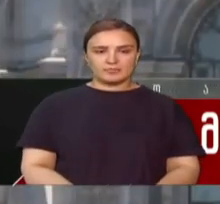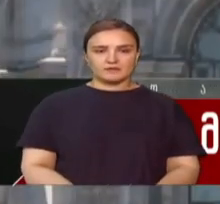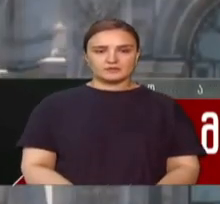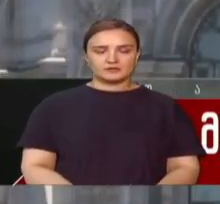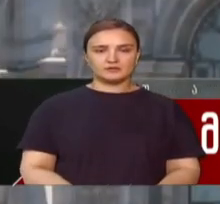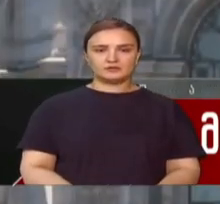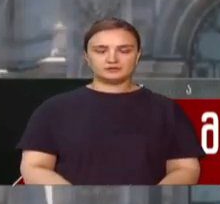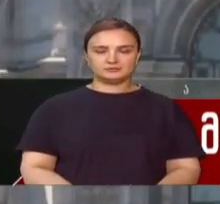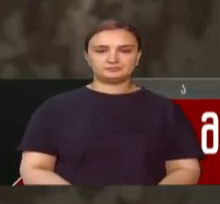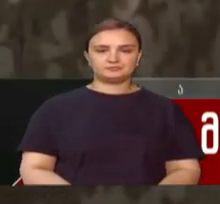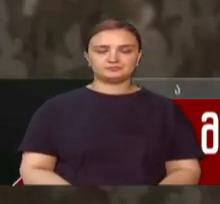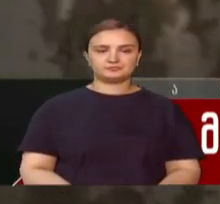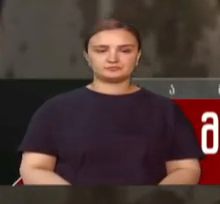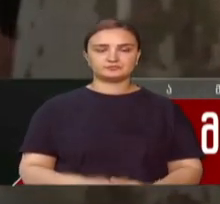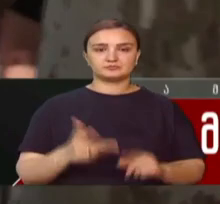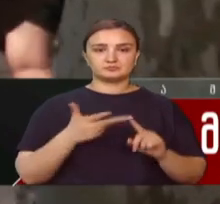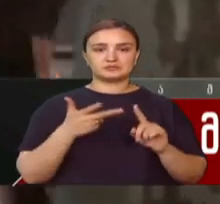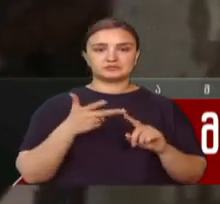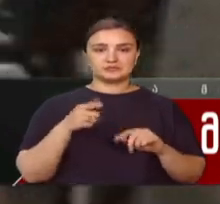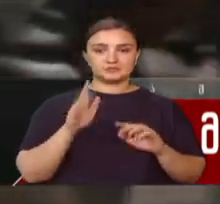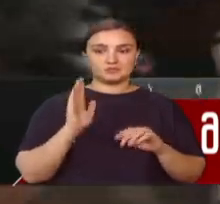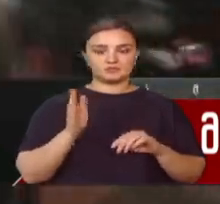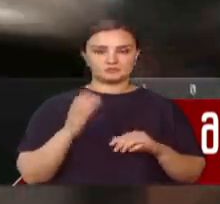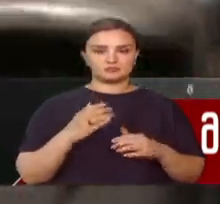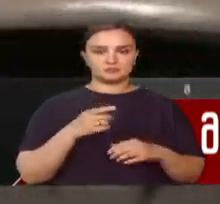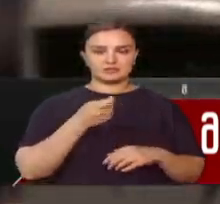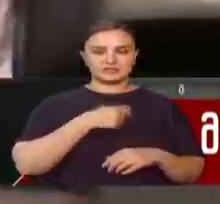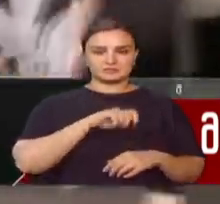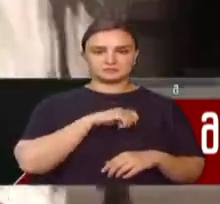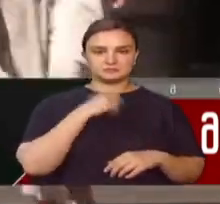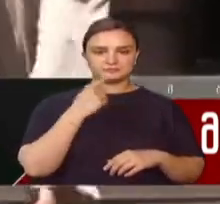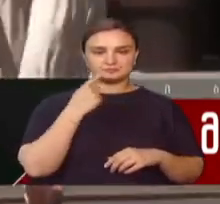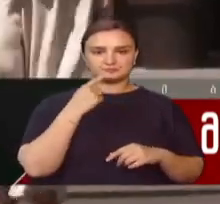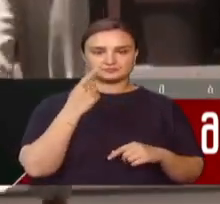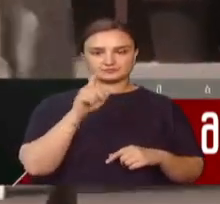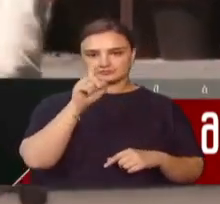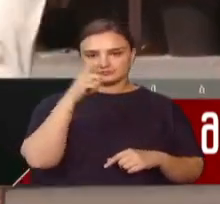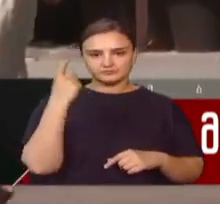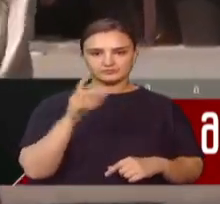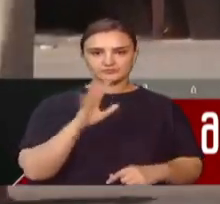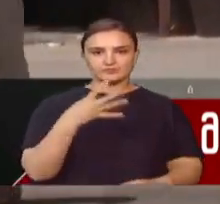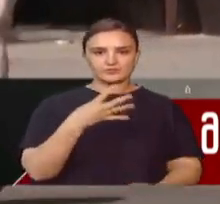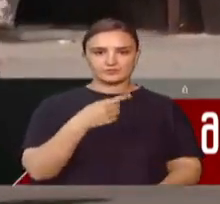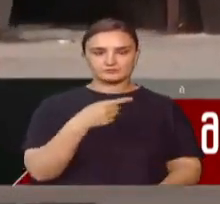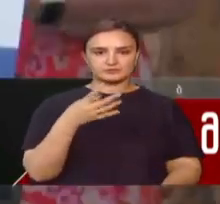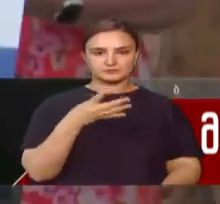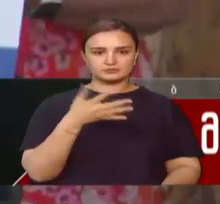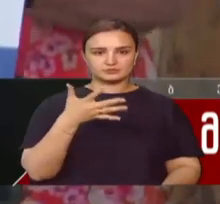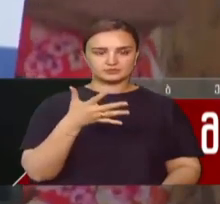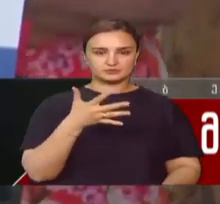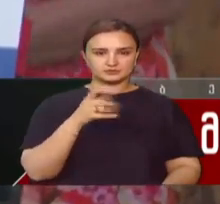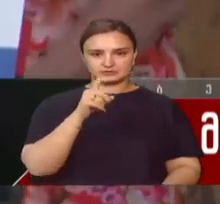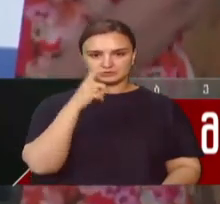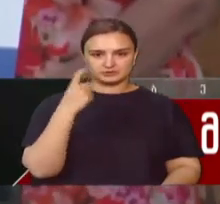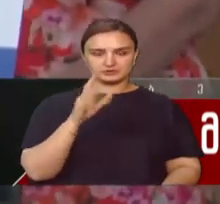სტიქიის მესამე ტალღისთვის ემზადება ესპანეთი. აქ მეტეოროლოგები ვარაუდობენ, რომ ტემპერატურა დაახლოებით 40-45 გრადუსს